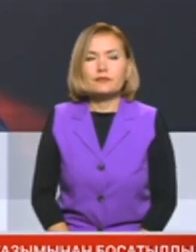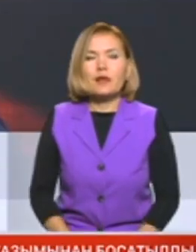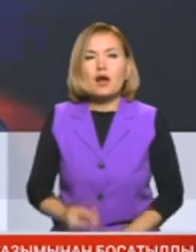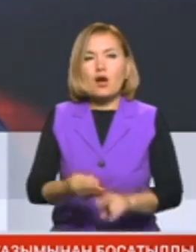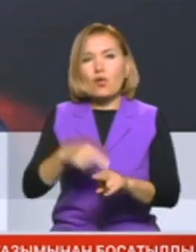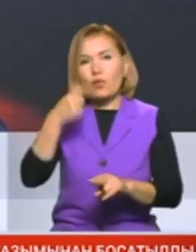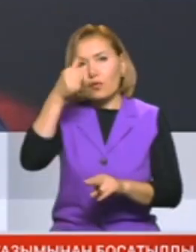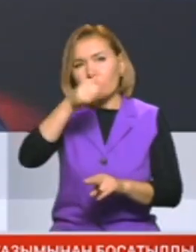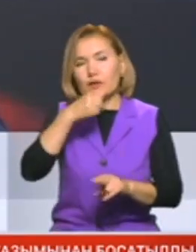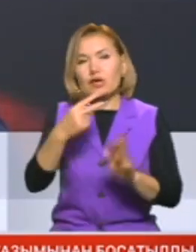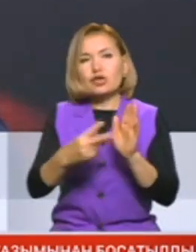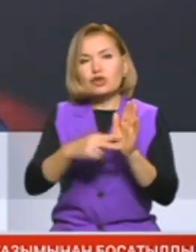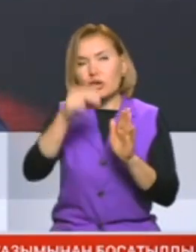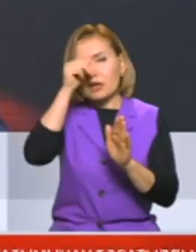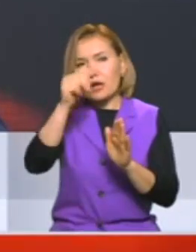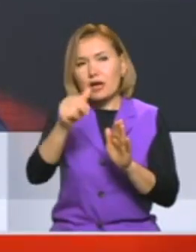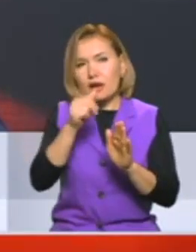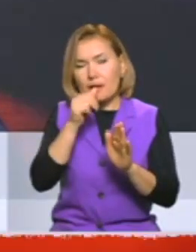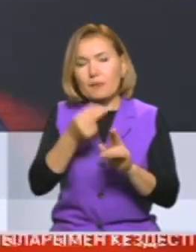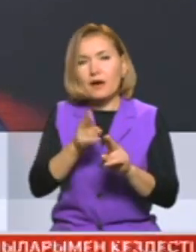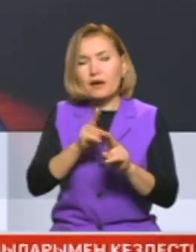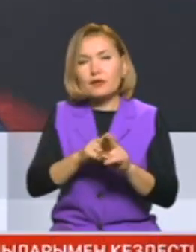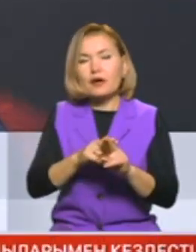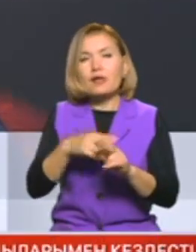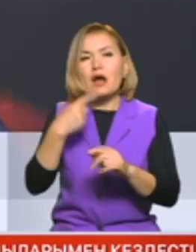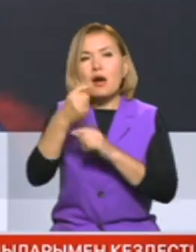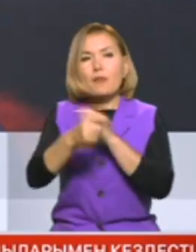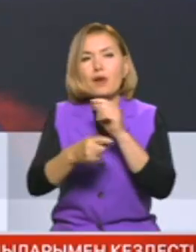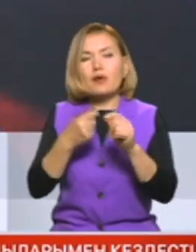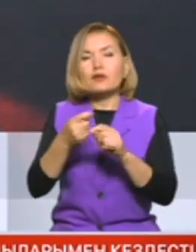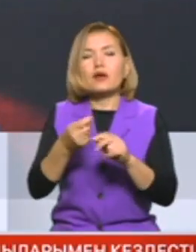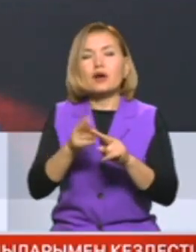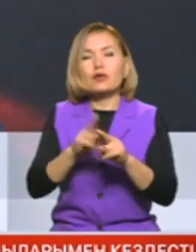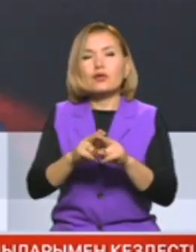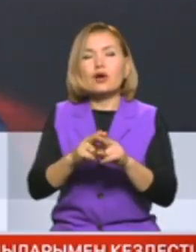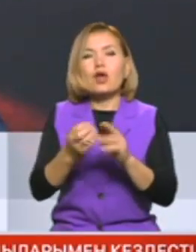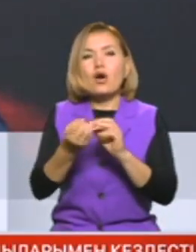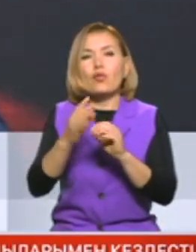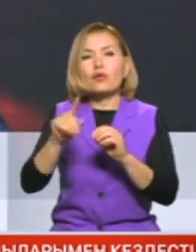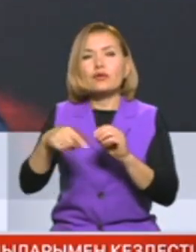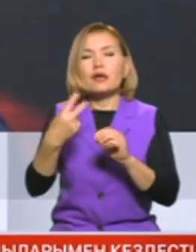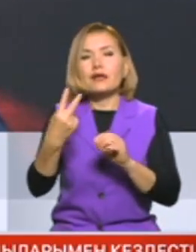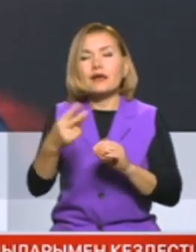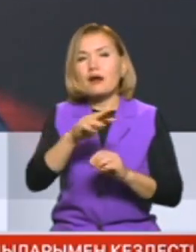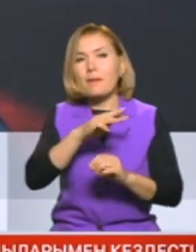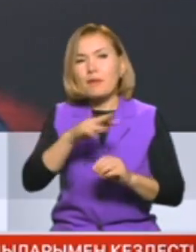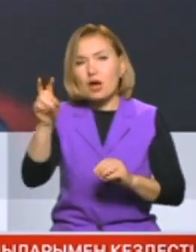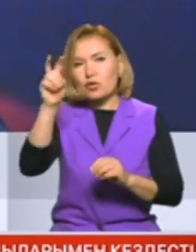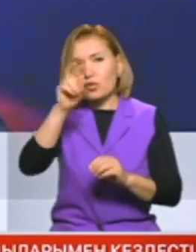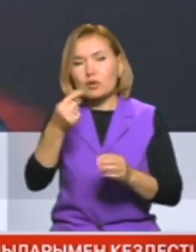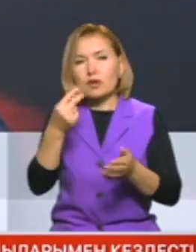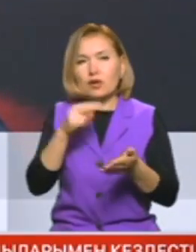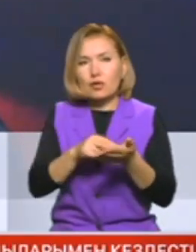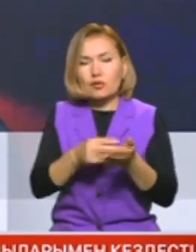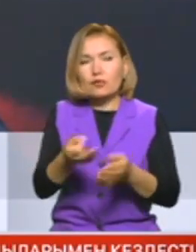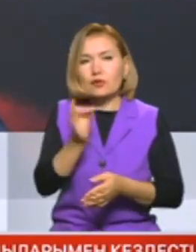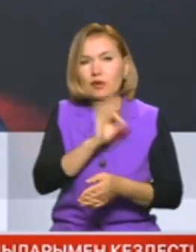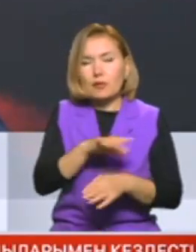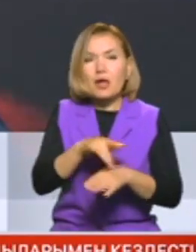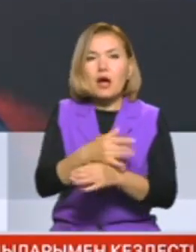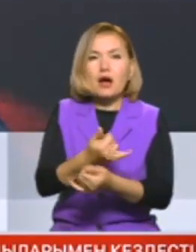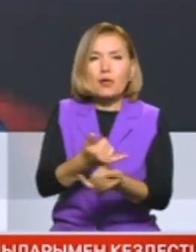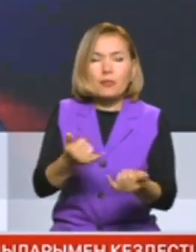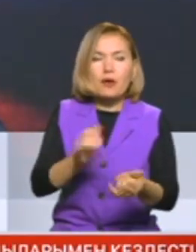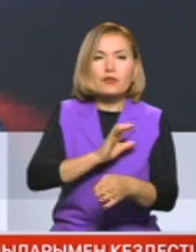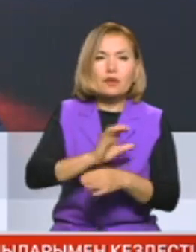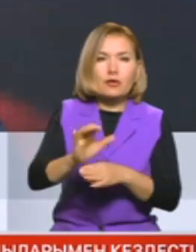Осы жылдың 7 айында шикізаттық емес тауарлардың экспорты 14,2 миллиард долларын құрады. Қызметтер